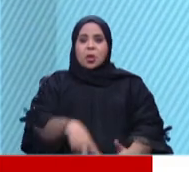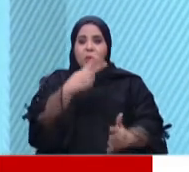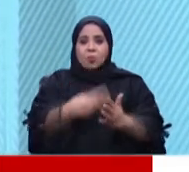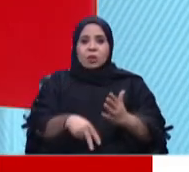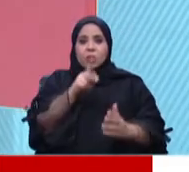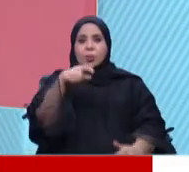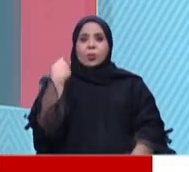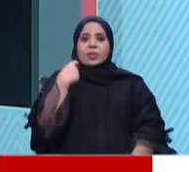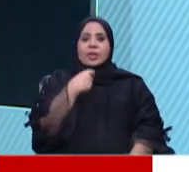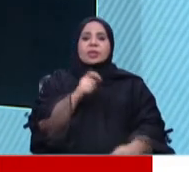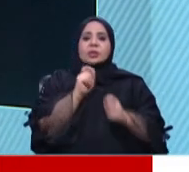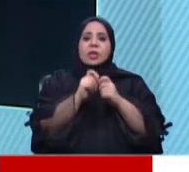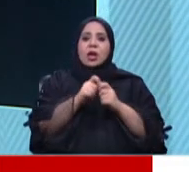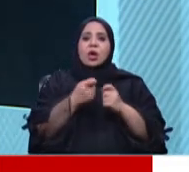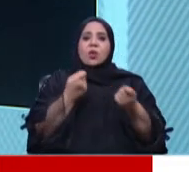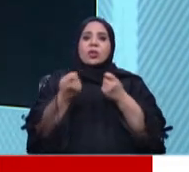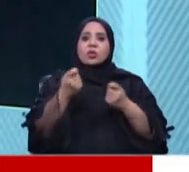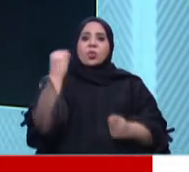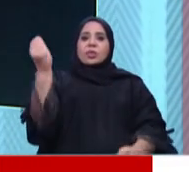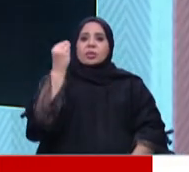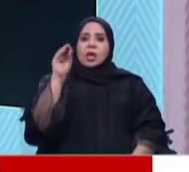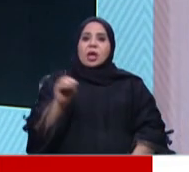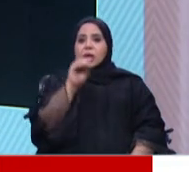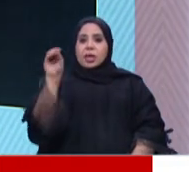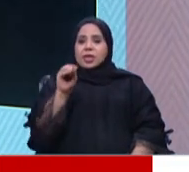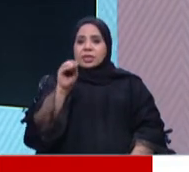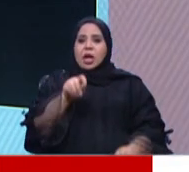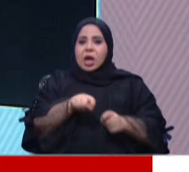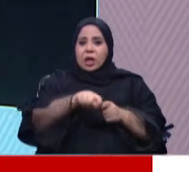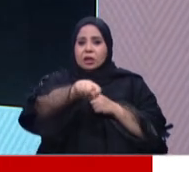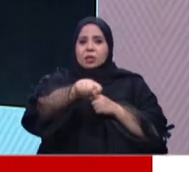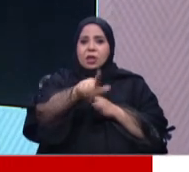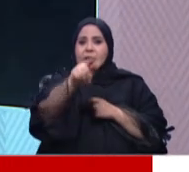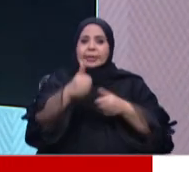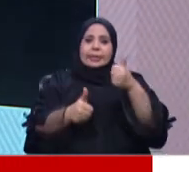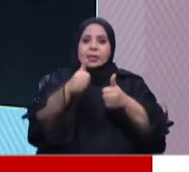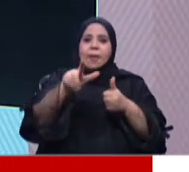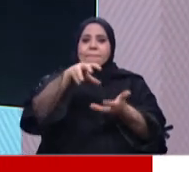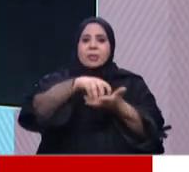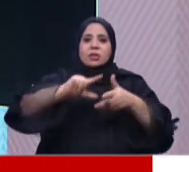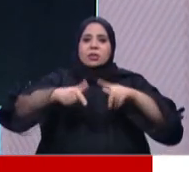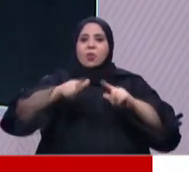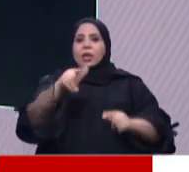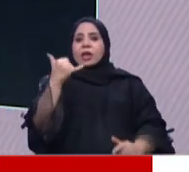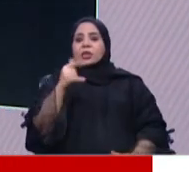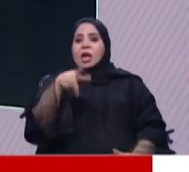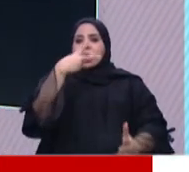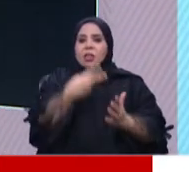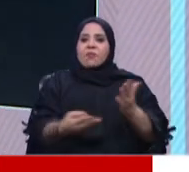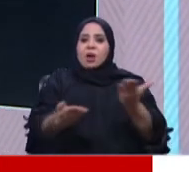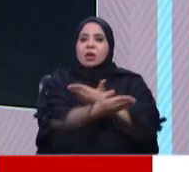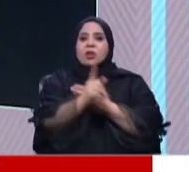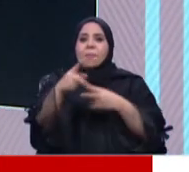وقعت وزارة الصناعة والتجارة والسياحة وهيئة التقييس لدول مجلس التعاون لدول الخليج العربية